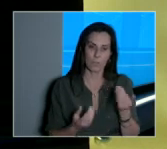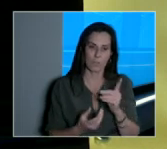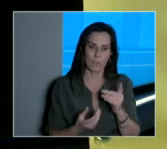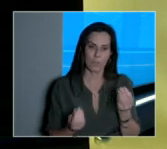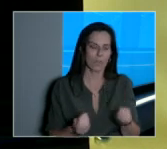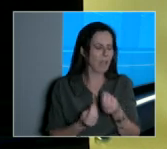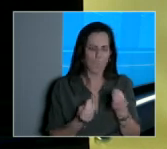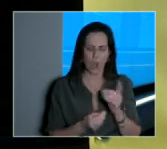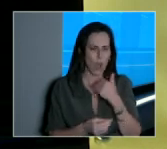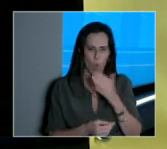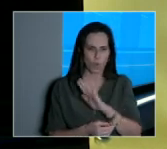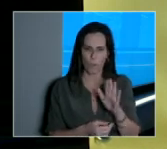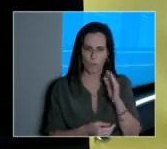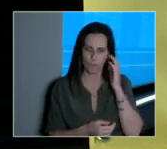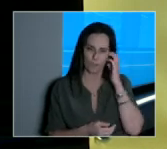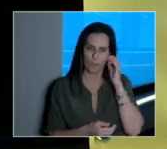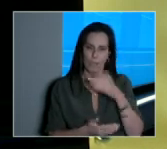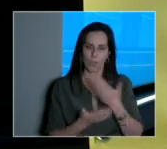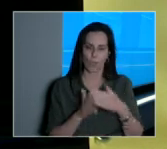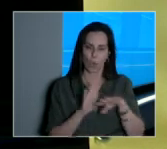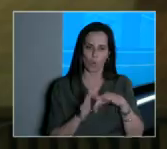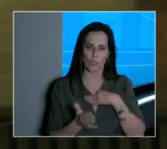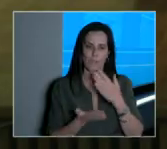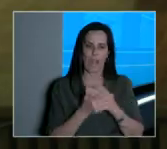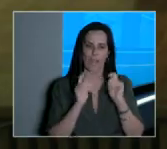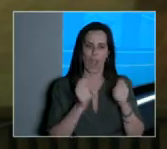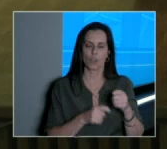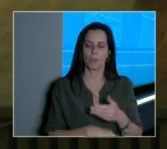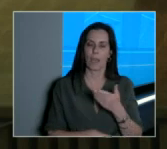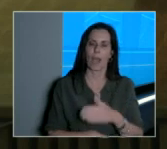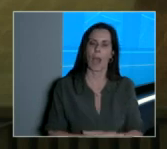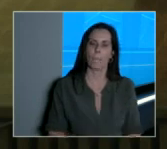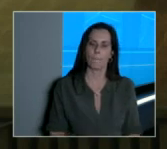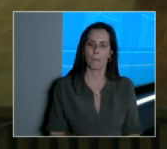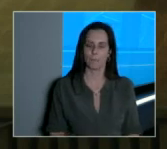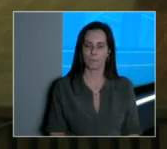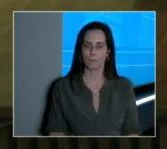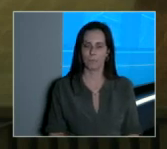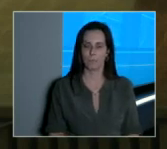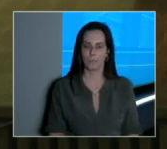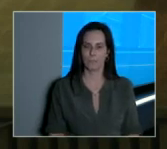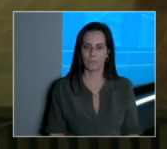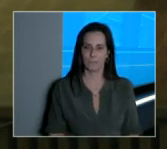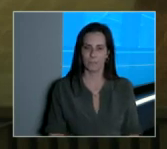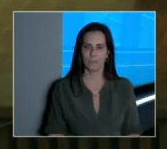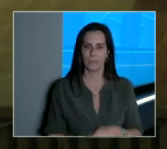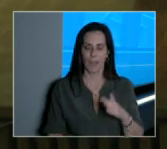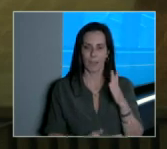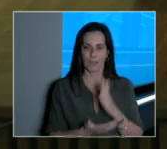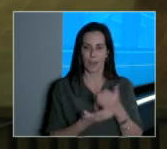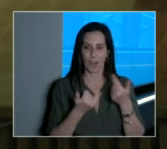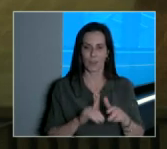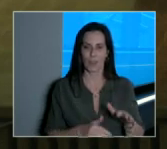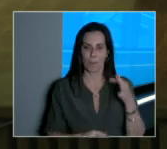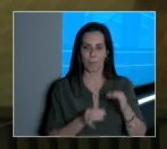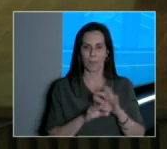רק בשביל, ואפילו למראית עין. אז זה הצעת חוק שאני הגשתי בה. תודה רבה, חבר הכנסת בן ברק. לפחות אתה עקבי, אתה אומר, היא כבר להחליש את מערכת